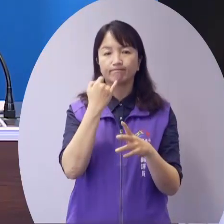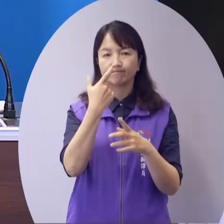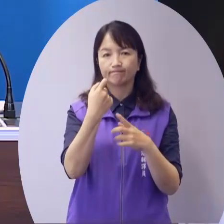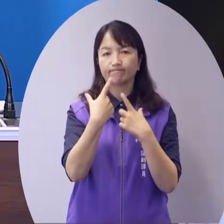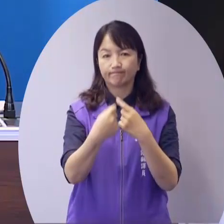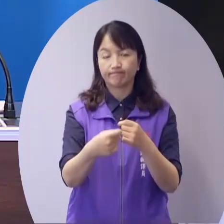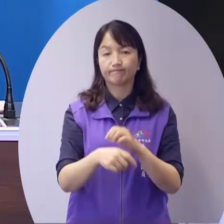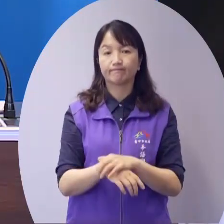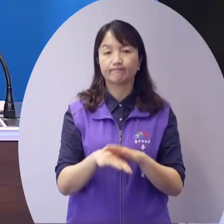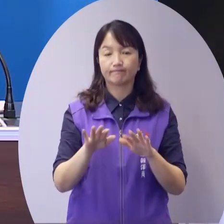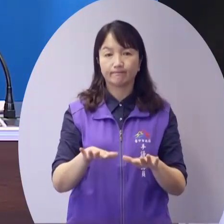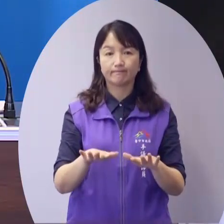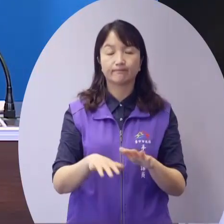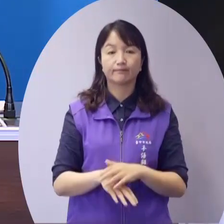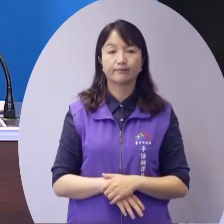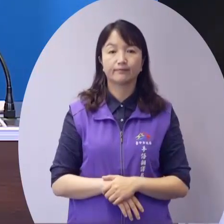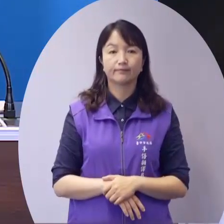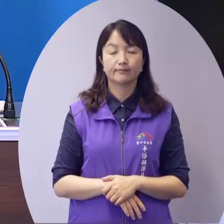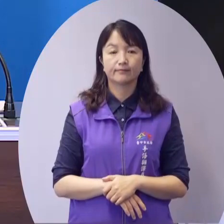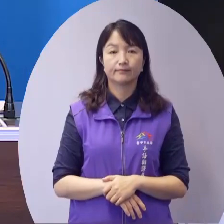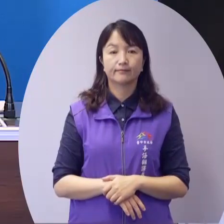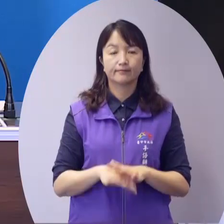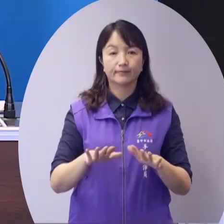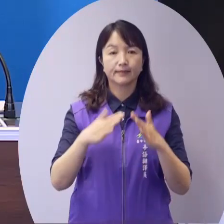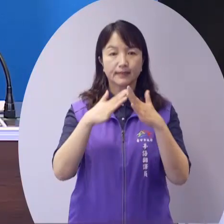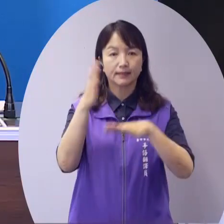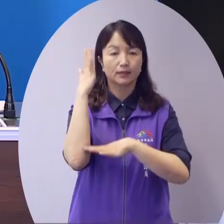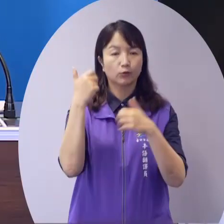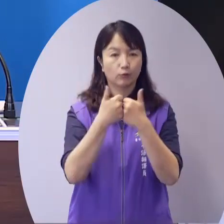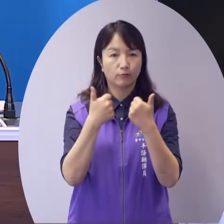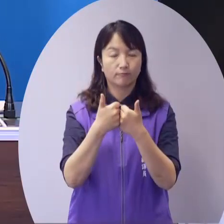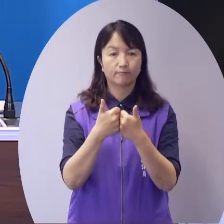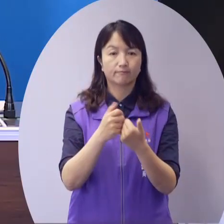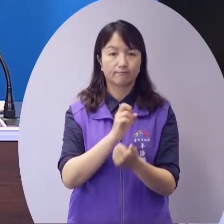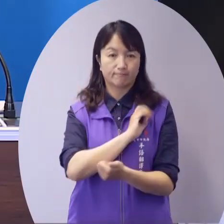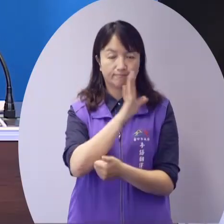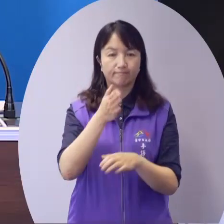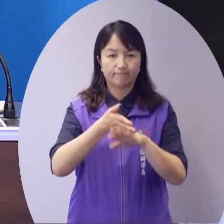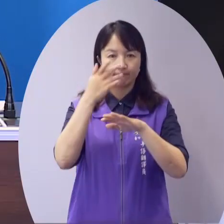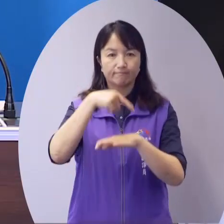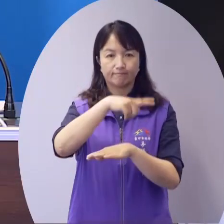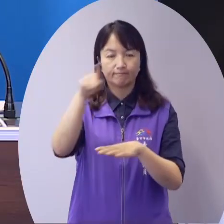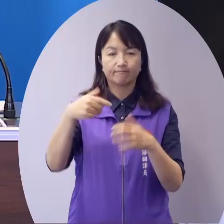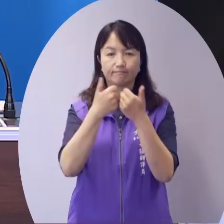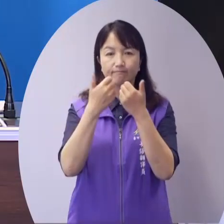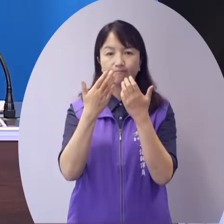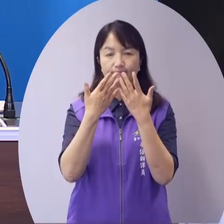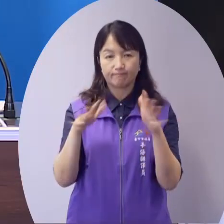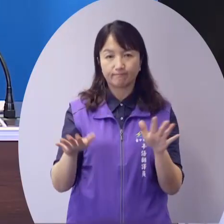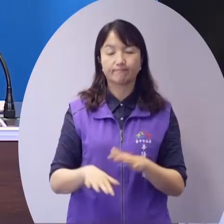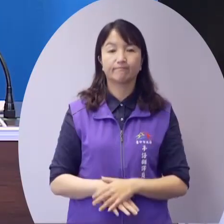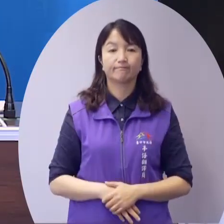合。那我们现在的这个今天的市政会议到这边告一个段落，谢谢大家，散会。